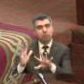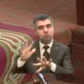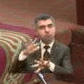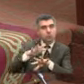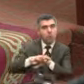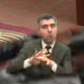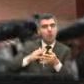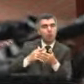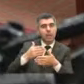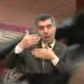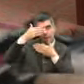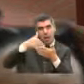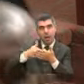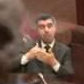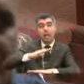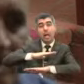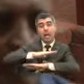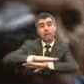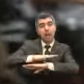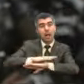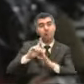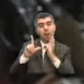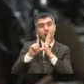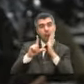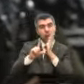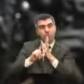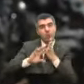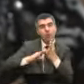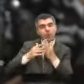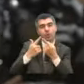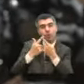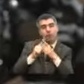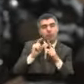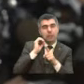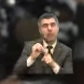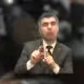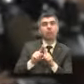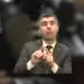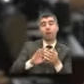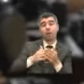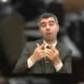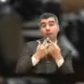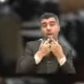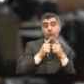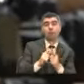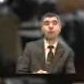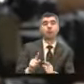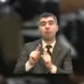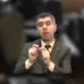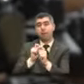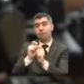المستوى الوطني باحترام للقانون الوطني وأيضا للقانون الدولي، على أساس أن التفاوض